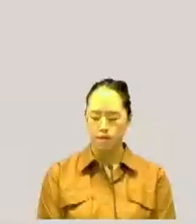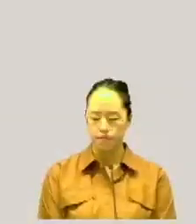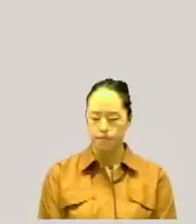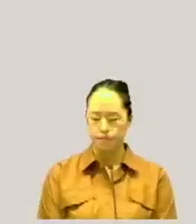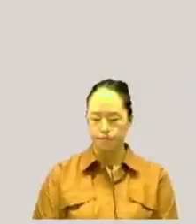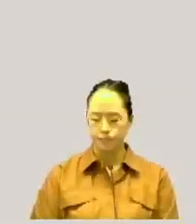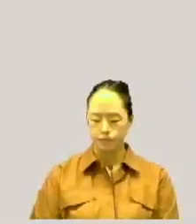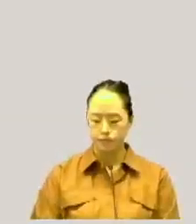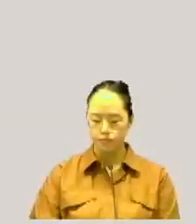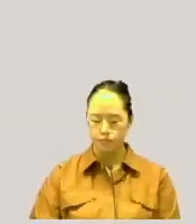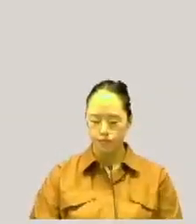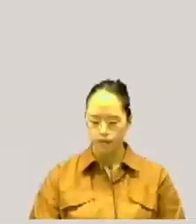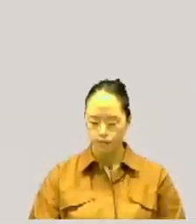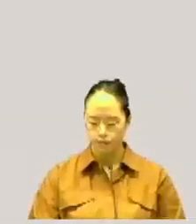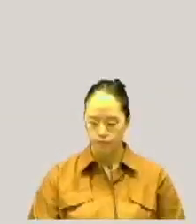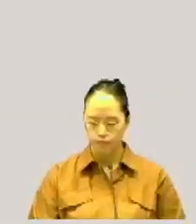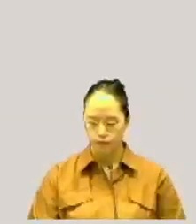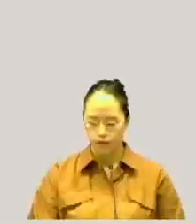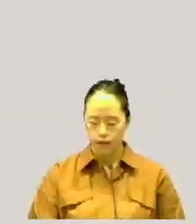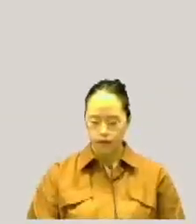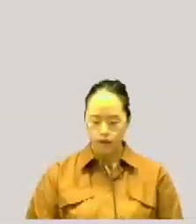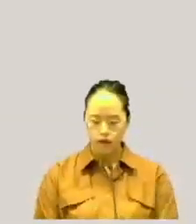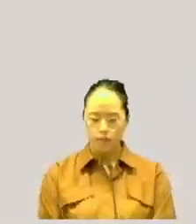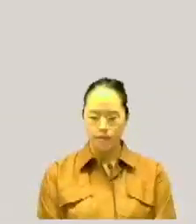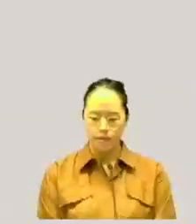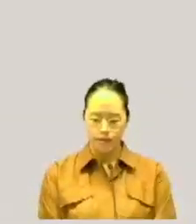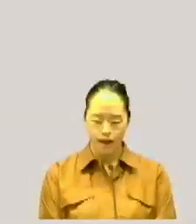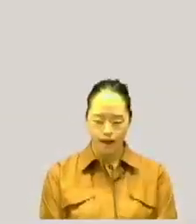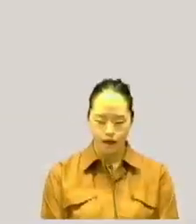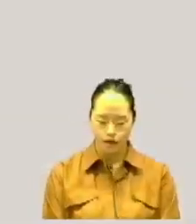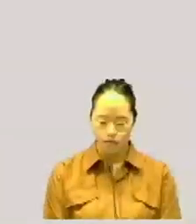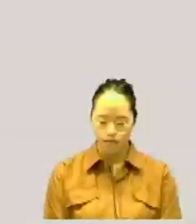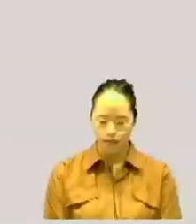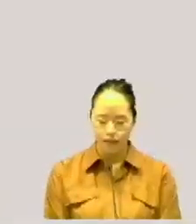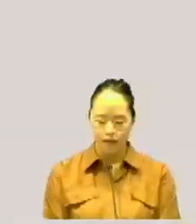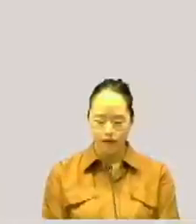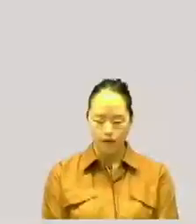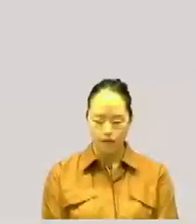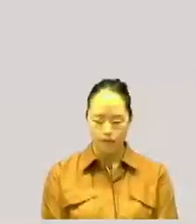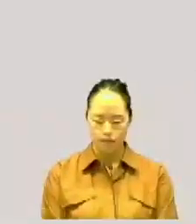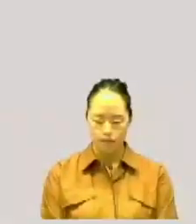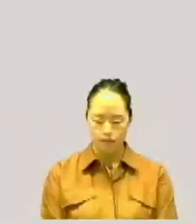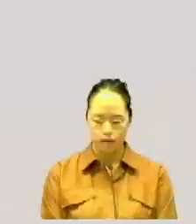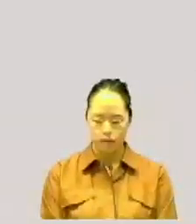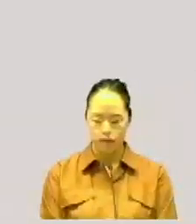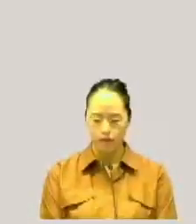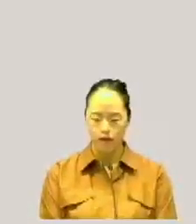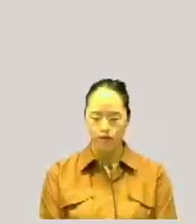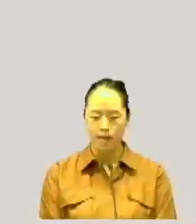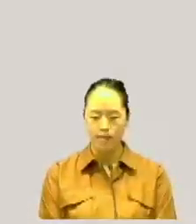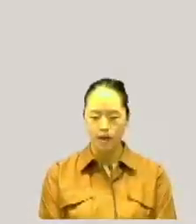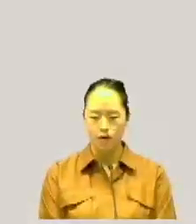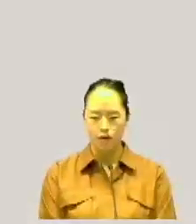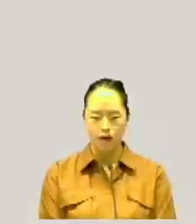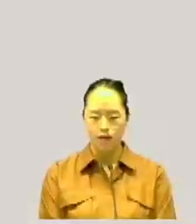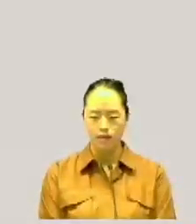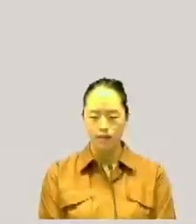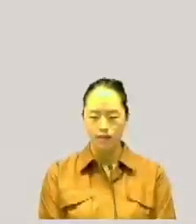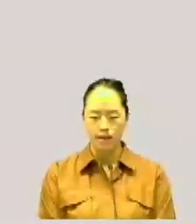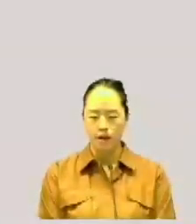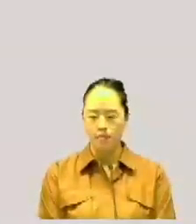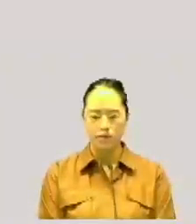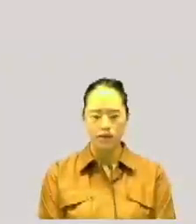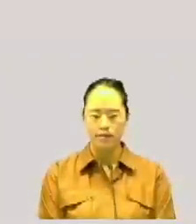个非常重要的问题。你知道这个人说，有的人说呢，你不用管